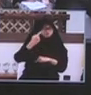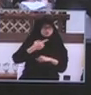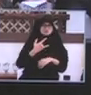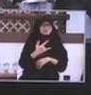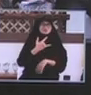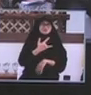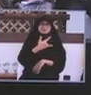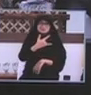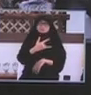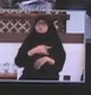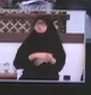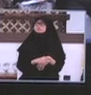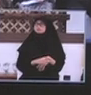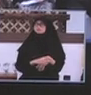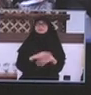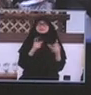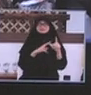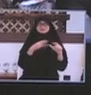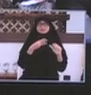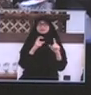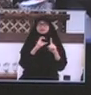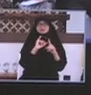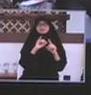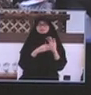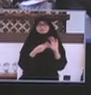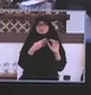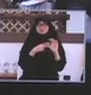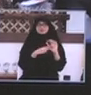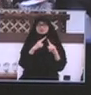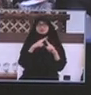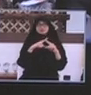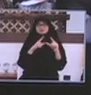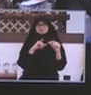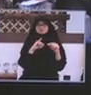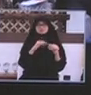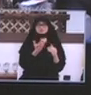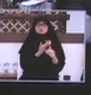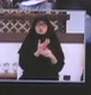Gubernur. Sedimentasi, oke. Ya. Mau dikeruk?